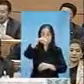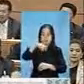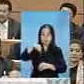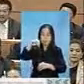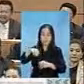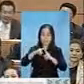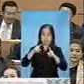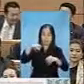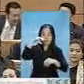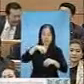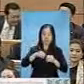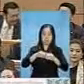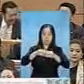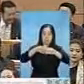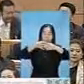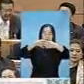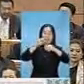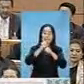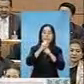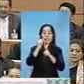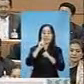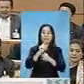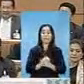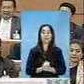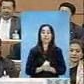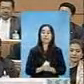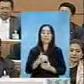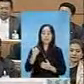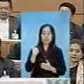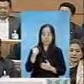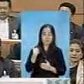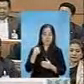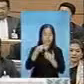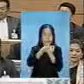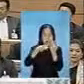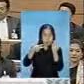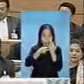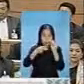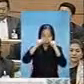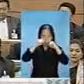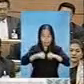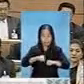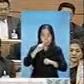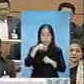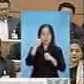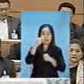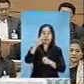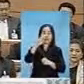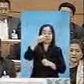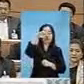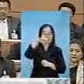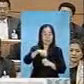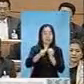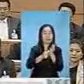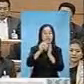แต่องค์กรของท่านก็ใหญ่ขึ้นท่านตีความ บอกว่ารัฐสภาจะแก้รัฐธรรม